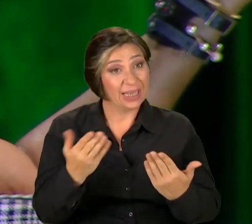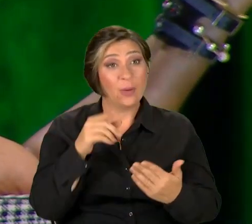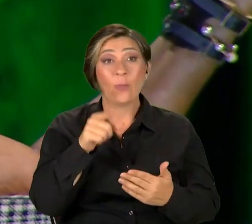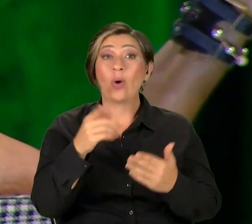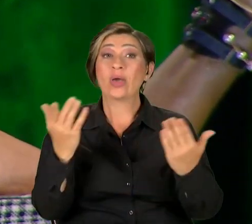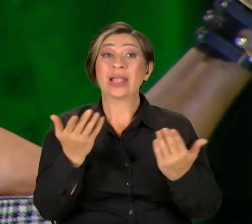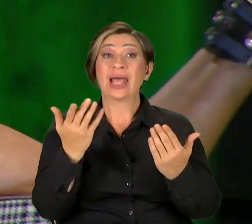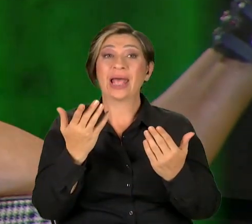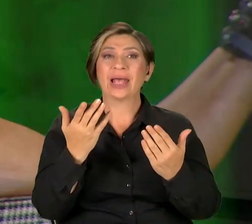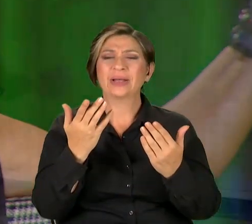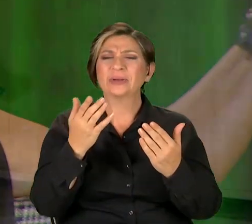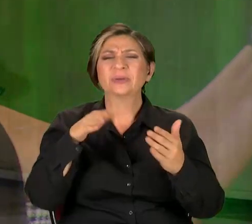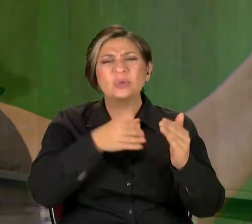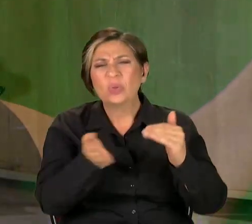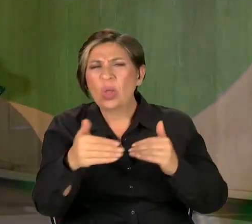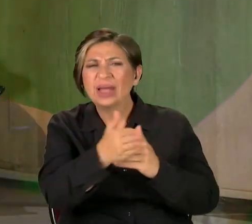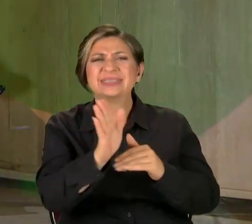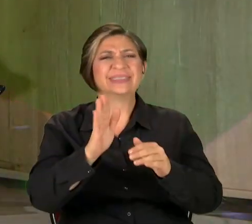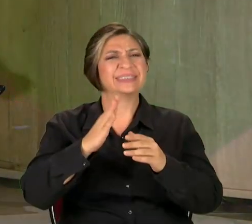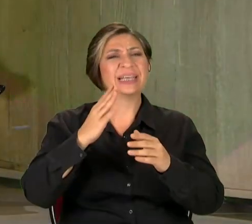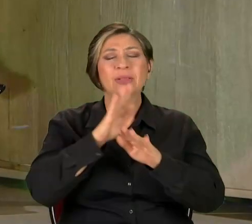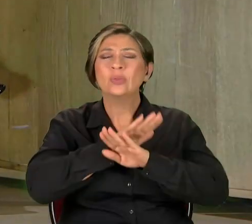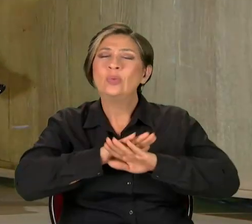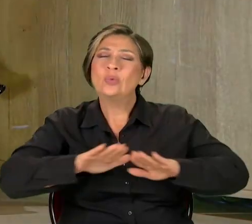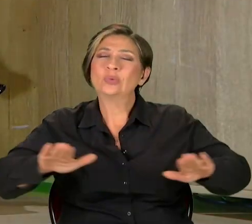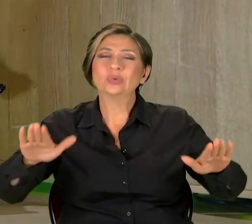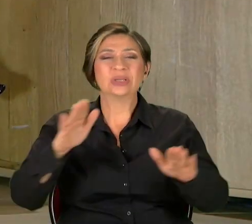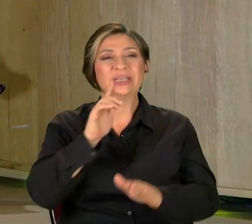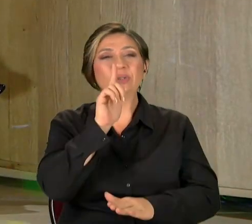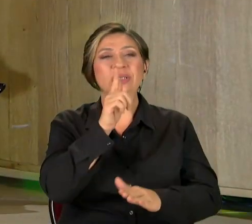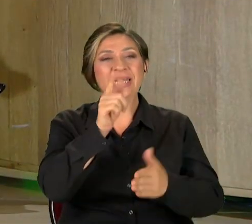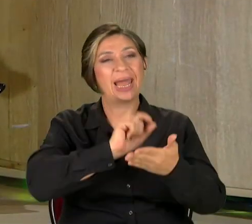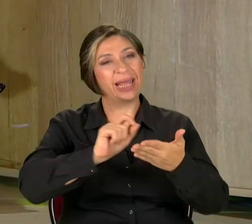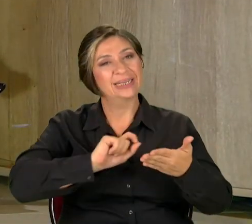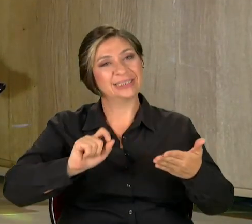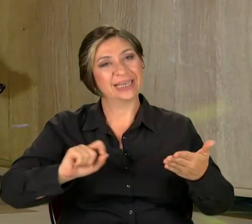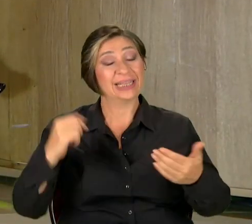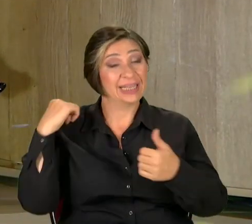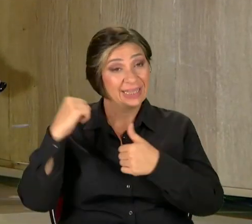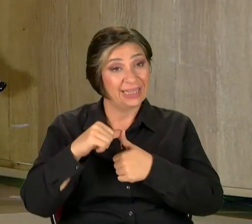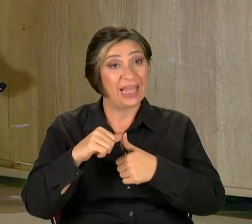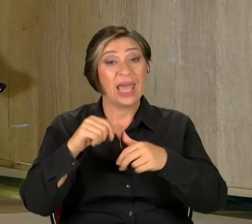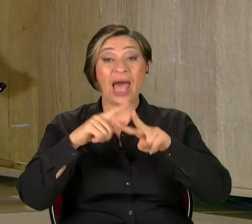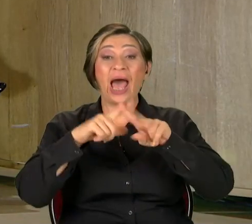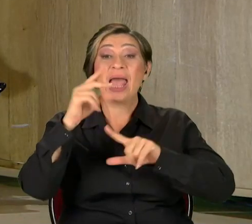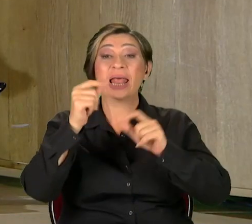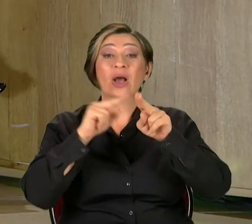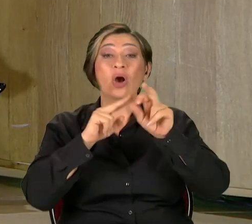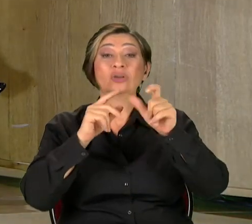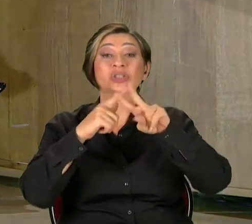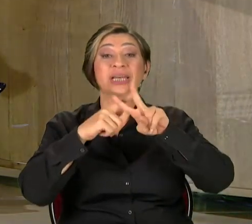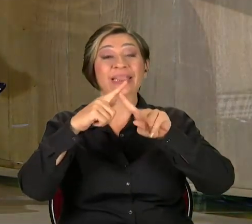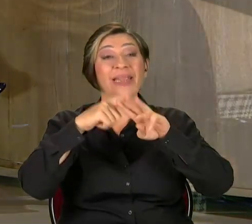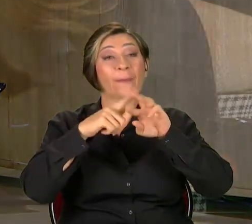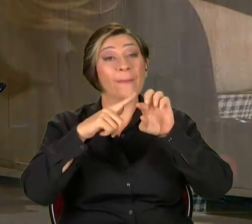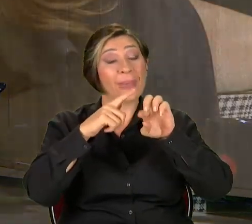böyle dolaysız yalın şiirler yazsaydı yine ve Ali Kocatepe o